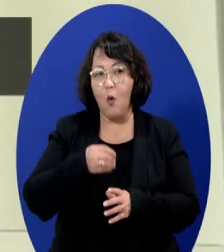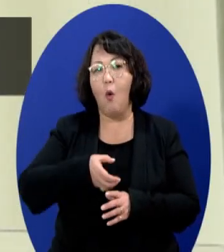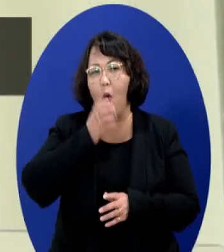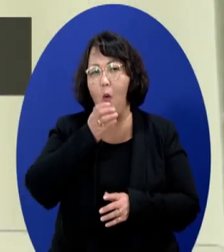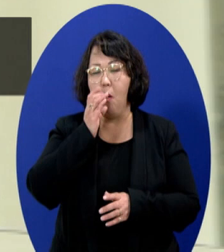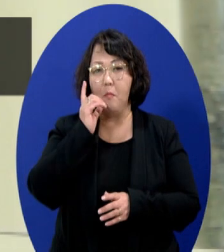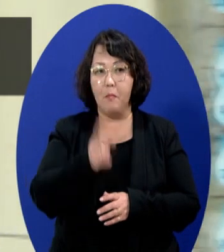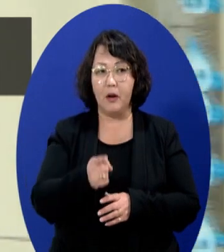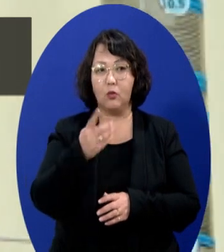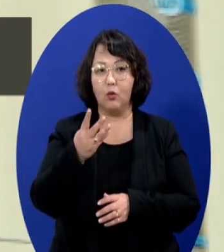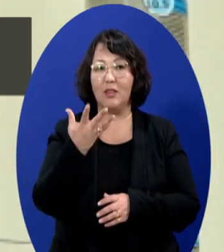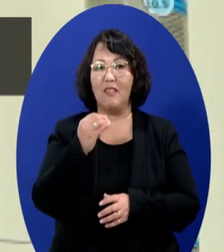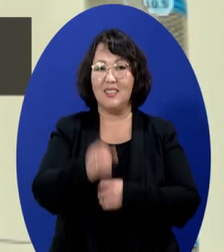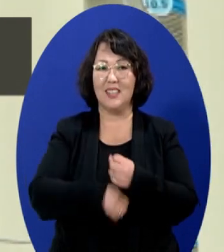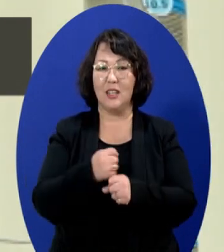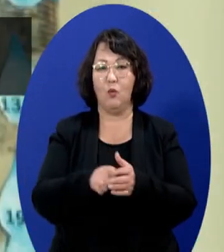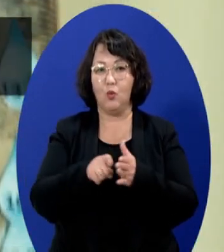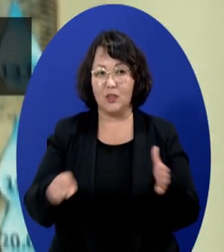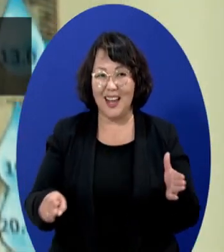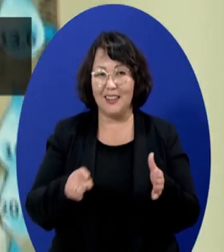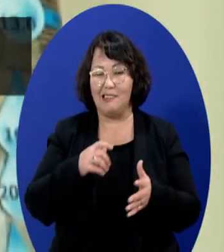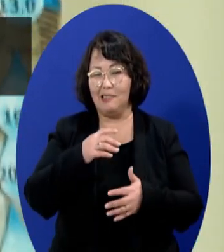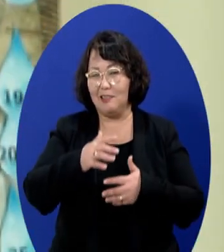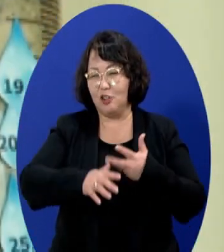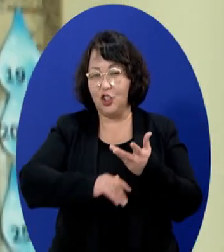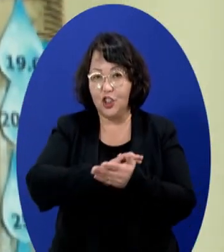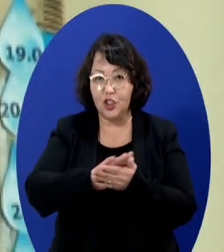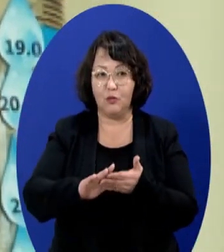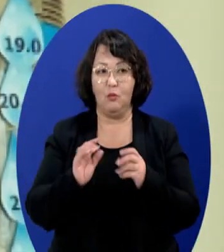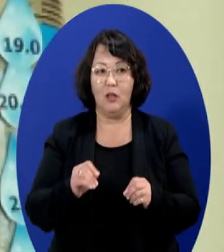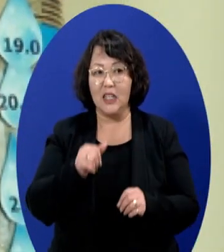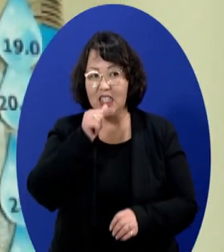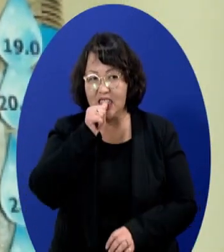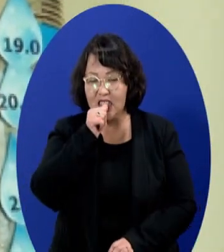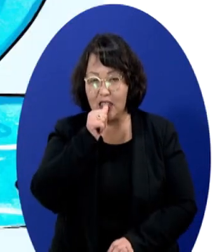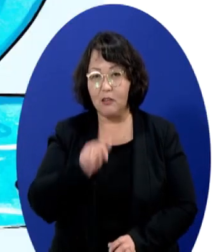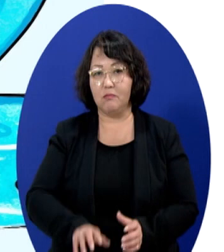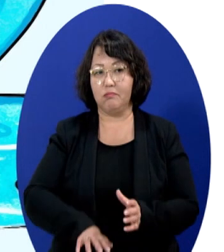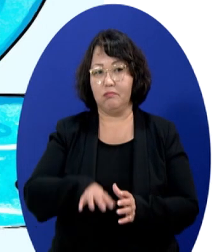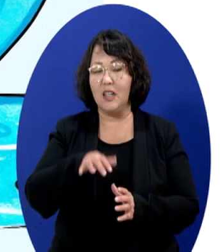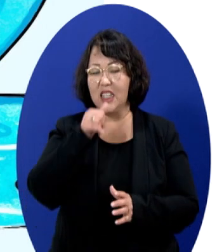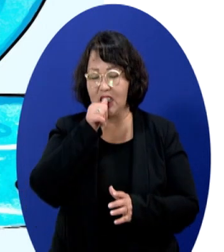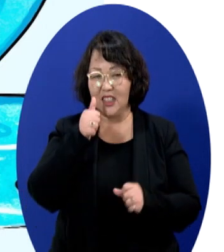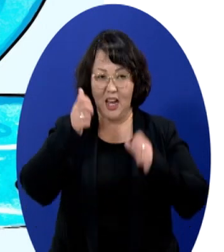ус 1450 жилд нөхөгддөг гэсэн судалгаа байна. Тиймээс гүний усаа гамнаж ашиглахтаа анхаарах хэрэгтэйг